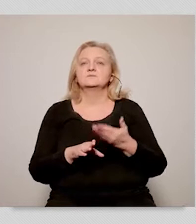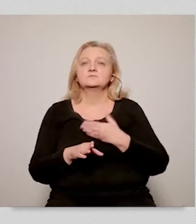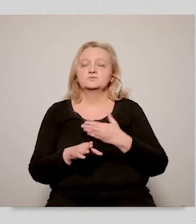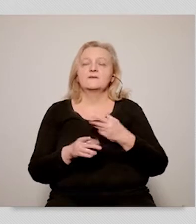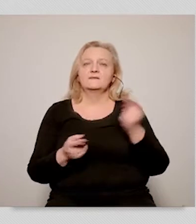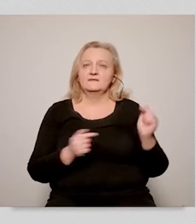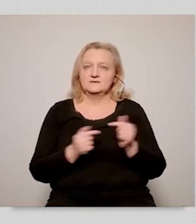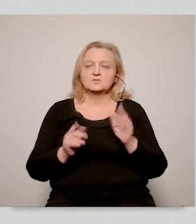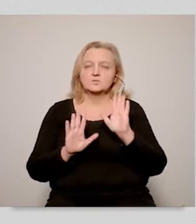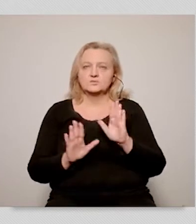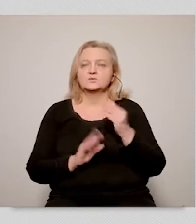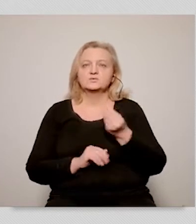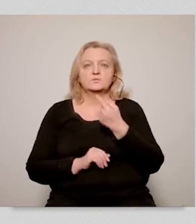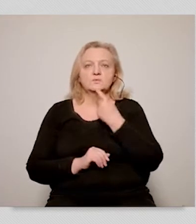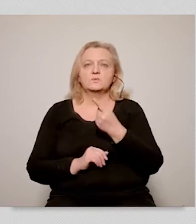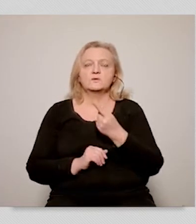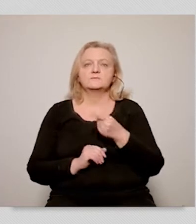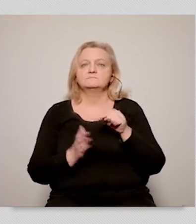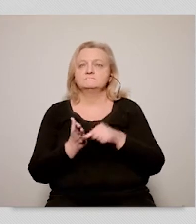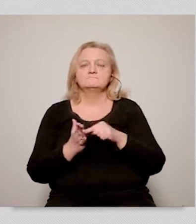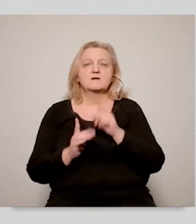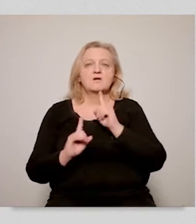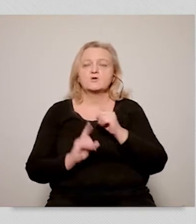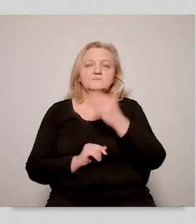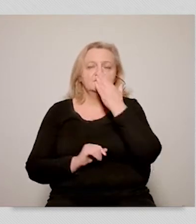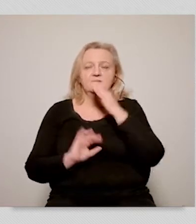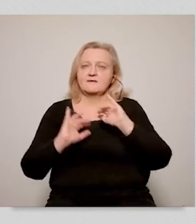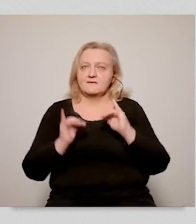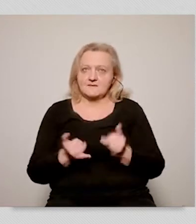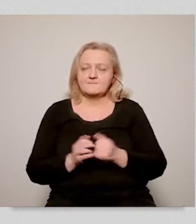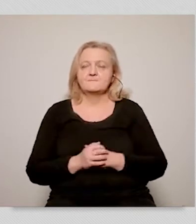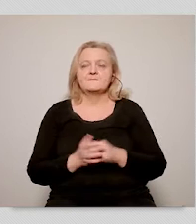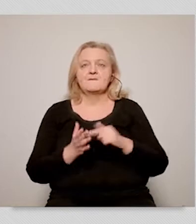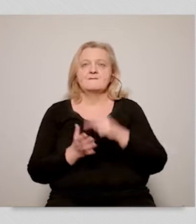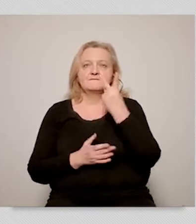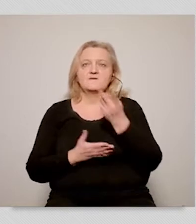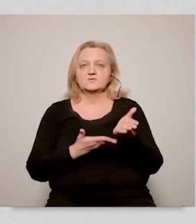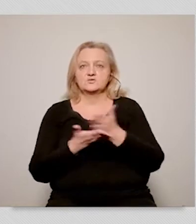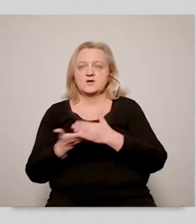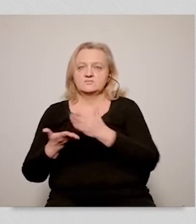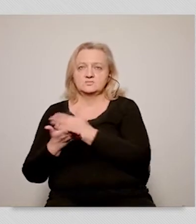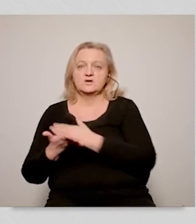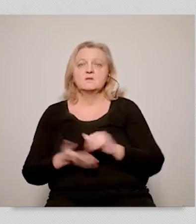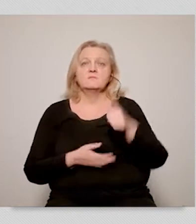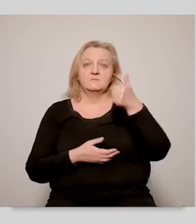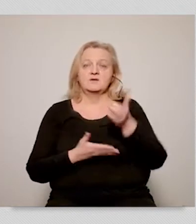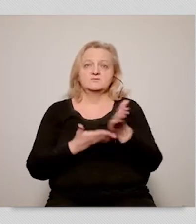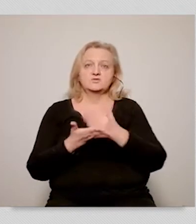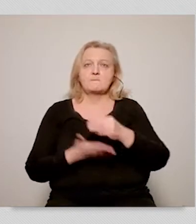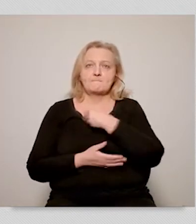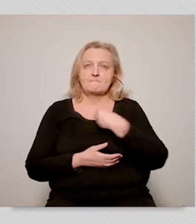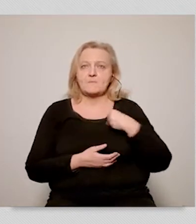dyskusji, zarysować jej kształt. Ta nasza rozmowa dzisiaj będzie miała takie dwie części. W pierwszej części skupimy się na Polsce